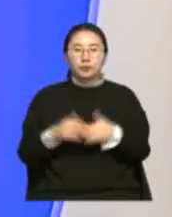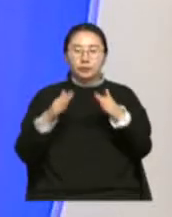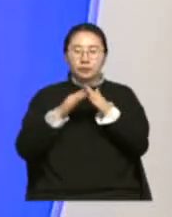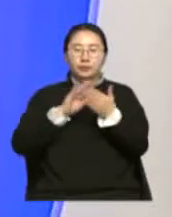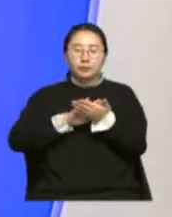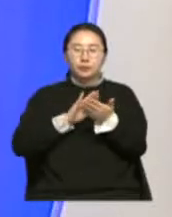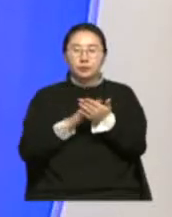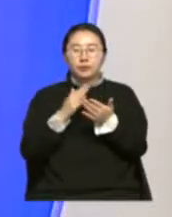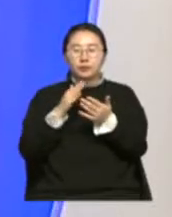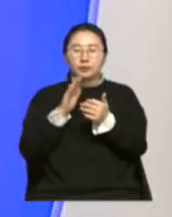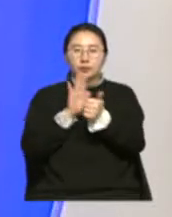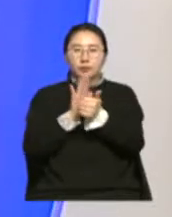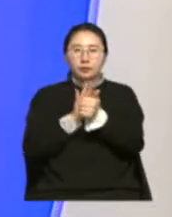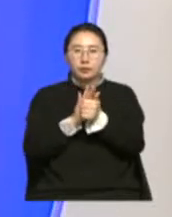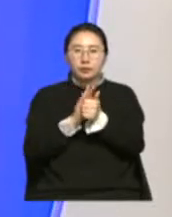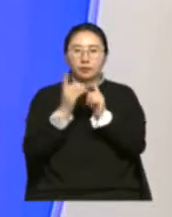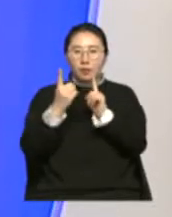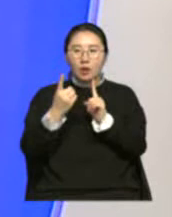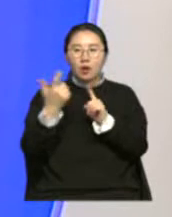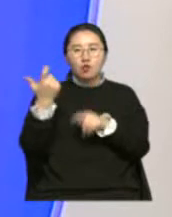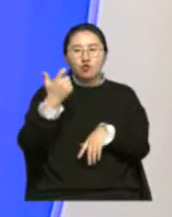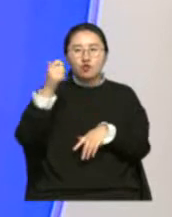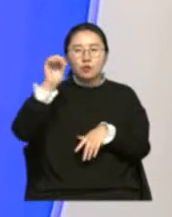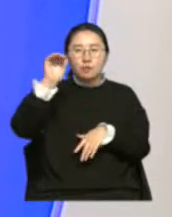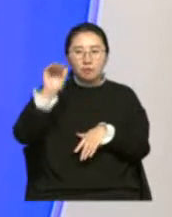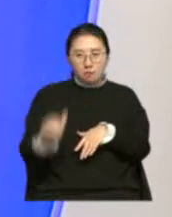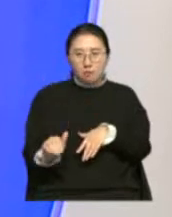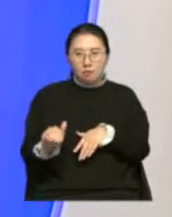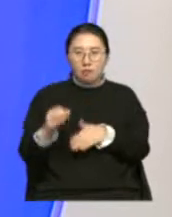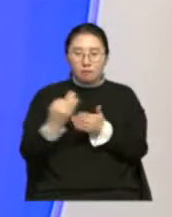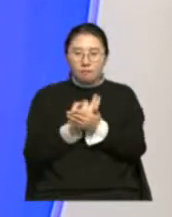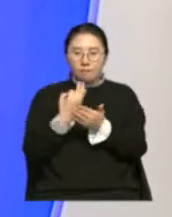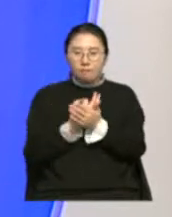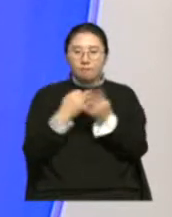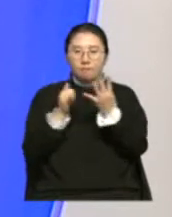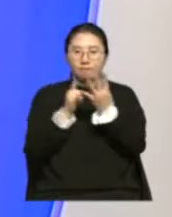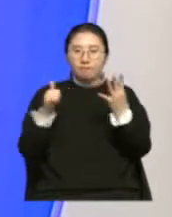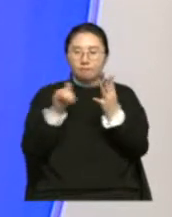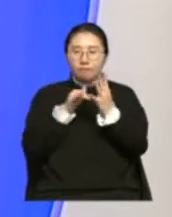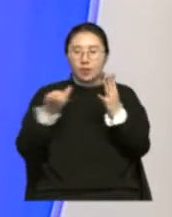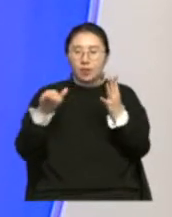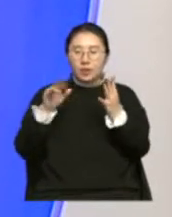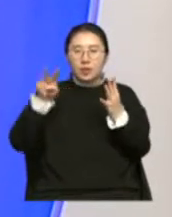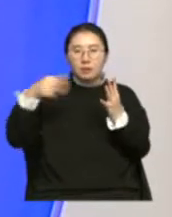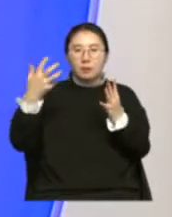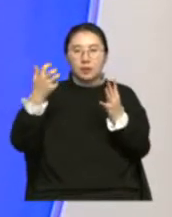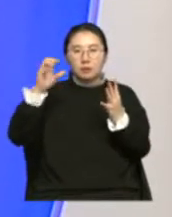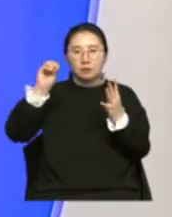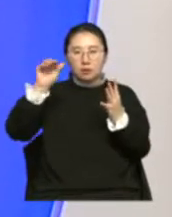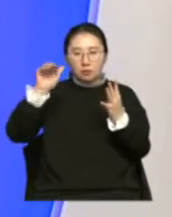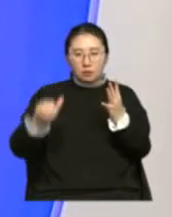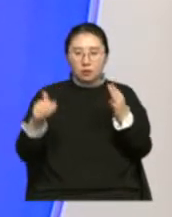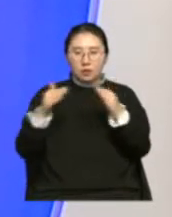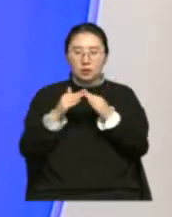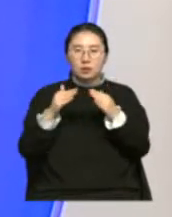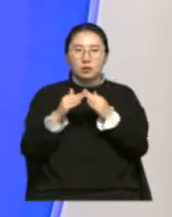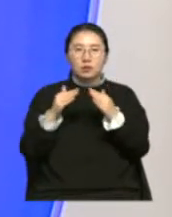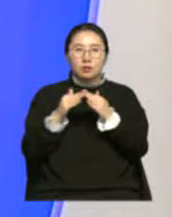집수리 지원 대상은 기존 중위소득 60% 이하로, 즉 4인 가족 기준 약 월 280만 원 이하